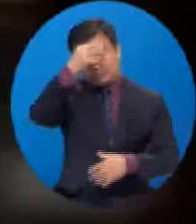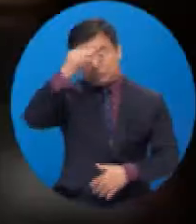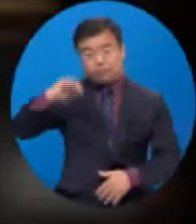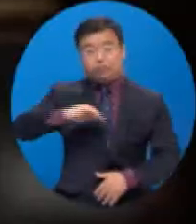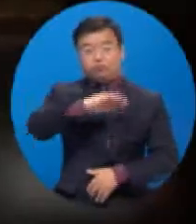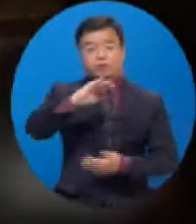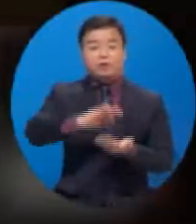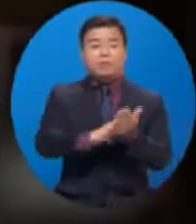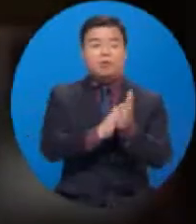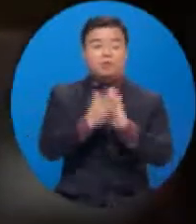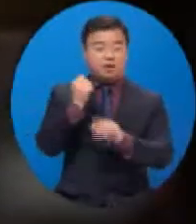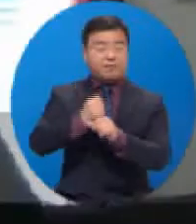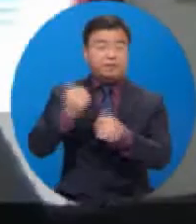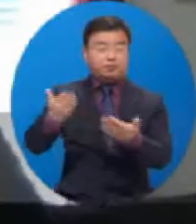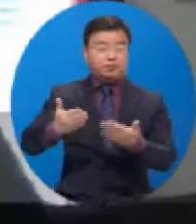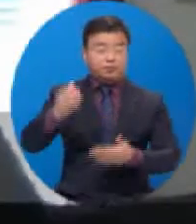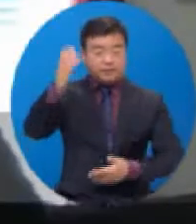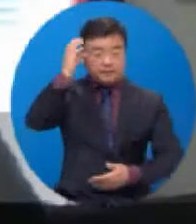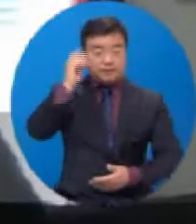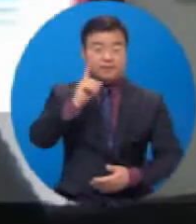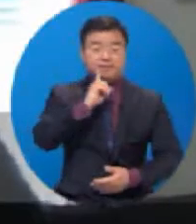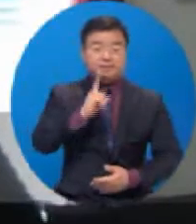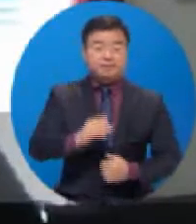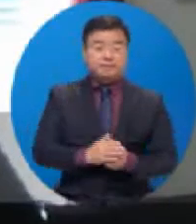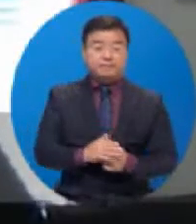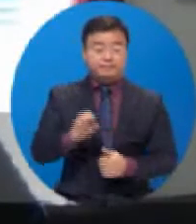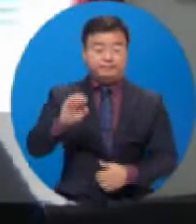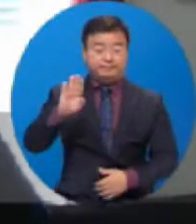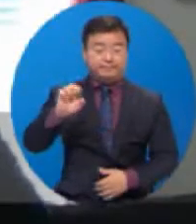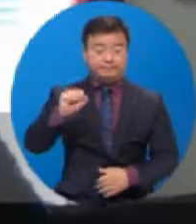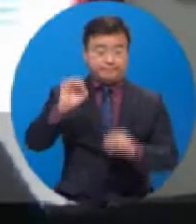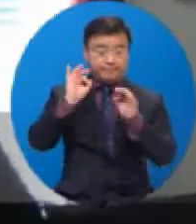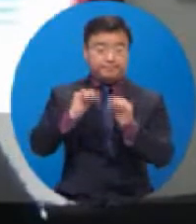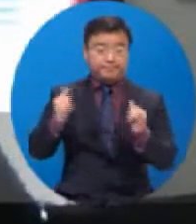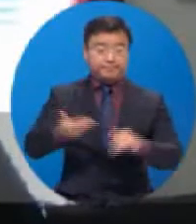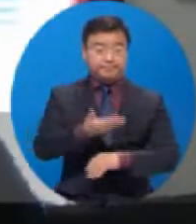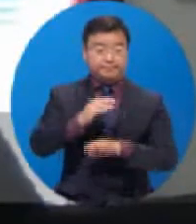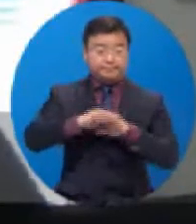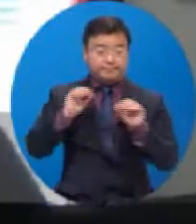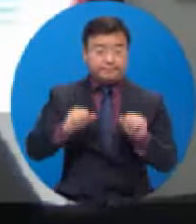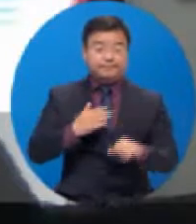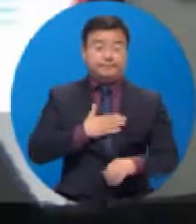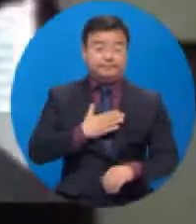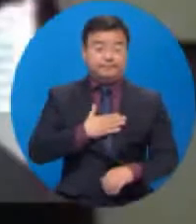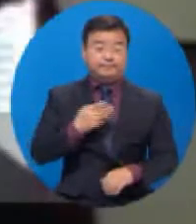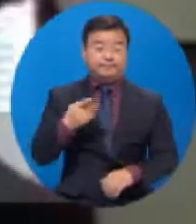것이라고 말하고 있습니다. Hello, EBS News viewers. My name is Tyler Petreski.